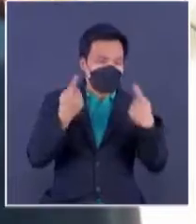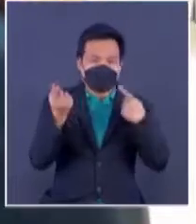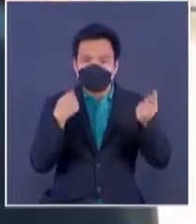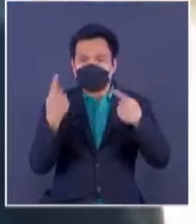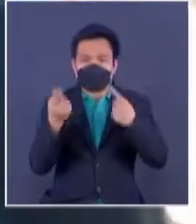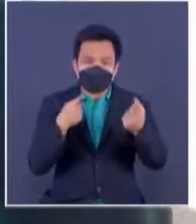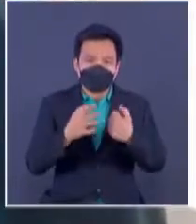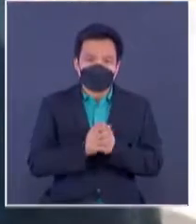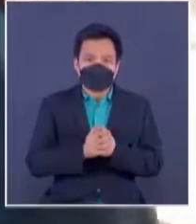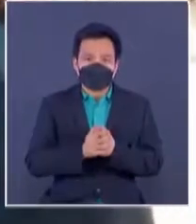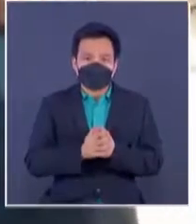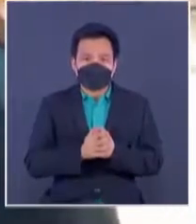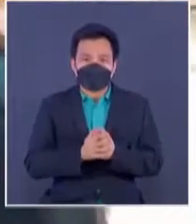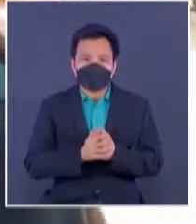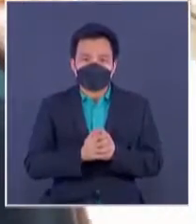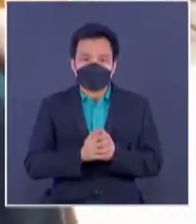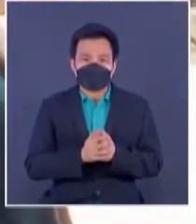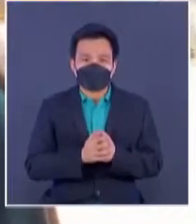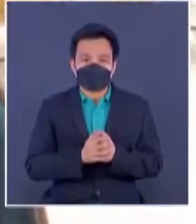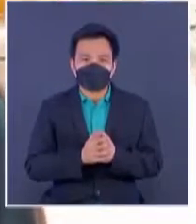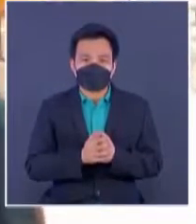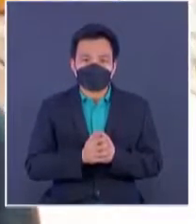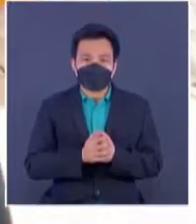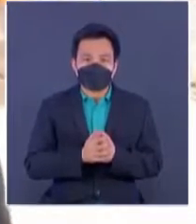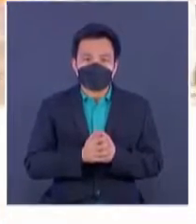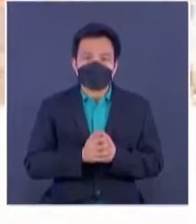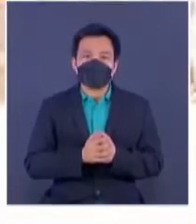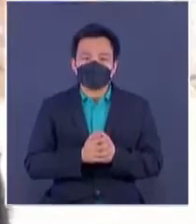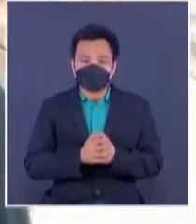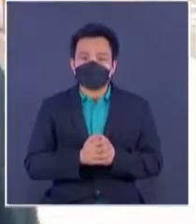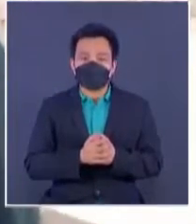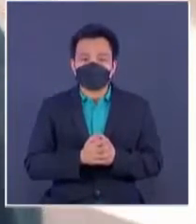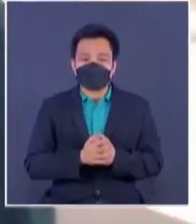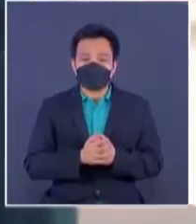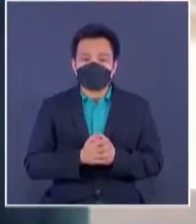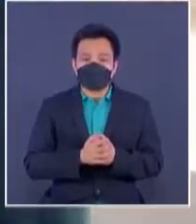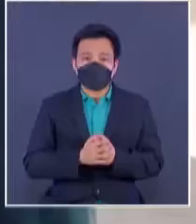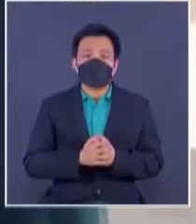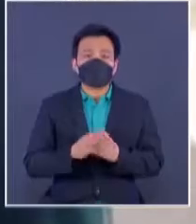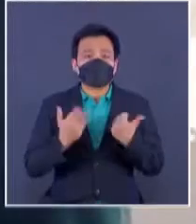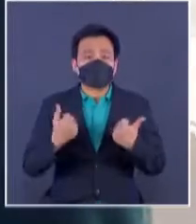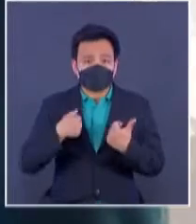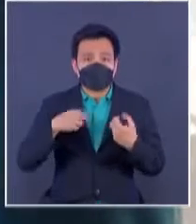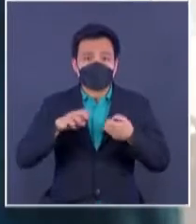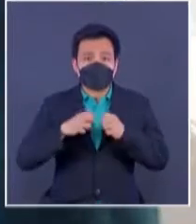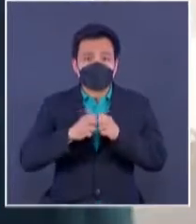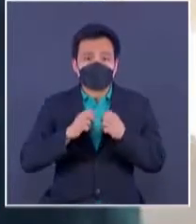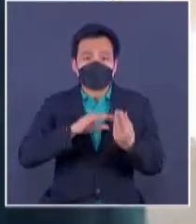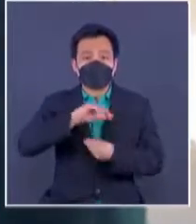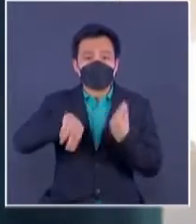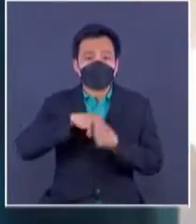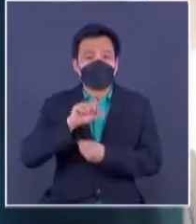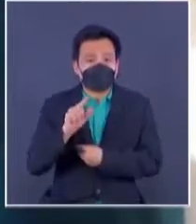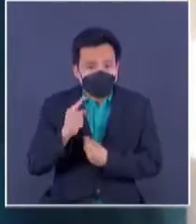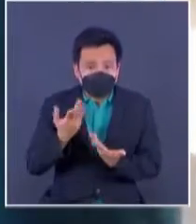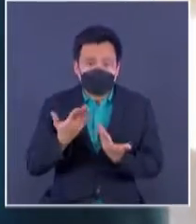งไม่มีเงินจ่ายหรือเศรษฐกิจก็คงไม่ได้แบบเอื้ออำนวยขนาดนั้นแต่ในช่วงยุคแบบนี้ค่ะแล้วเขายังเลือกที่จะแบบมาวิ